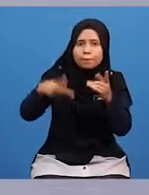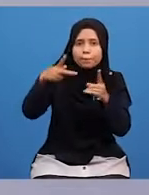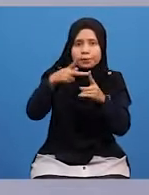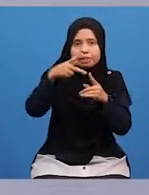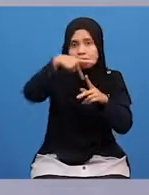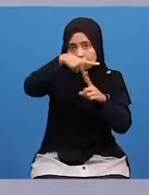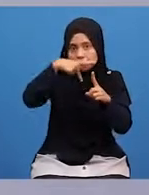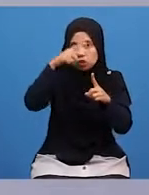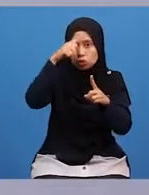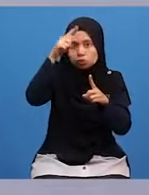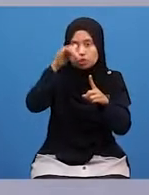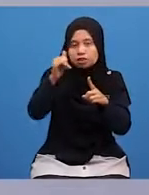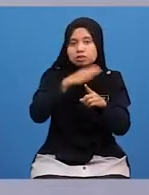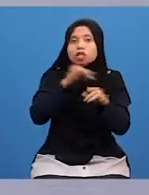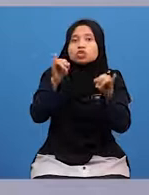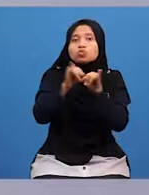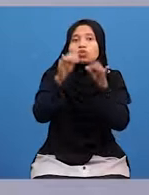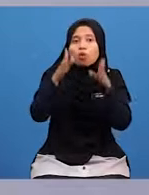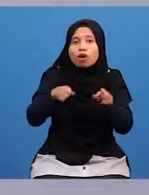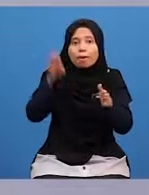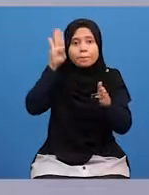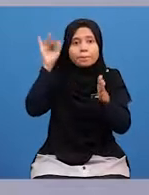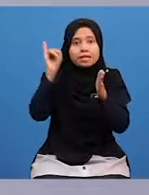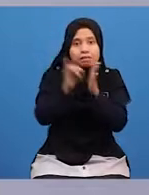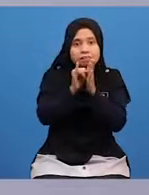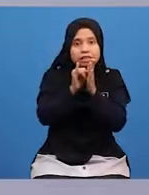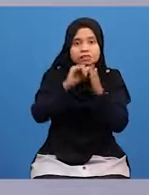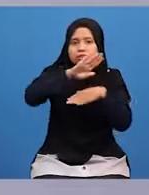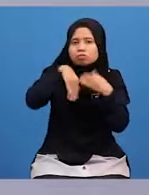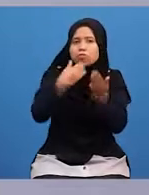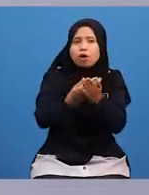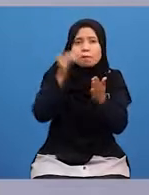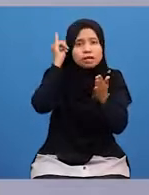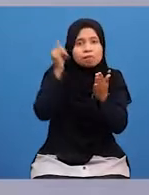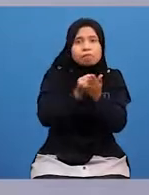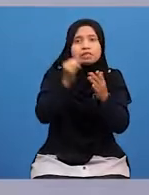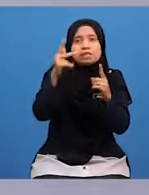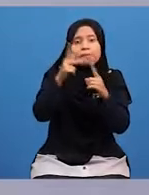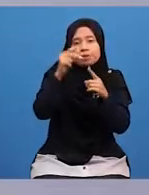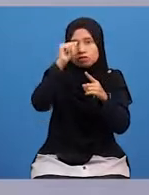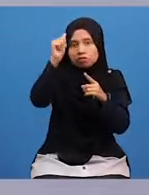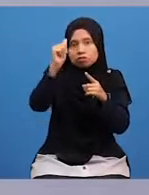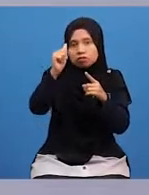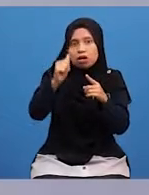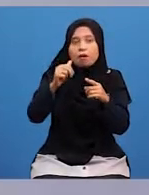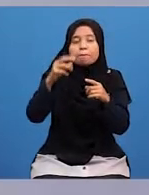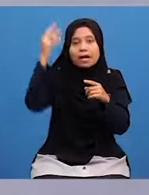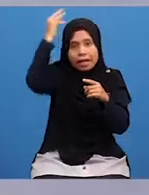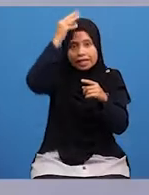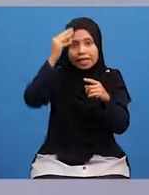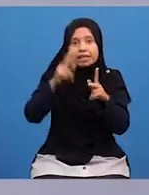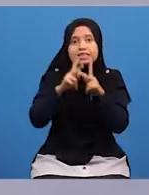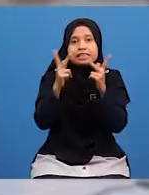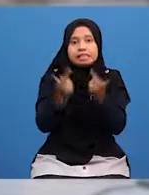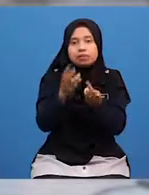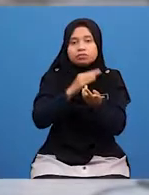Tuhannya dan juga orang yang beriman. Semuanya beriman kepada Allah, malaikatnya, kitabnya dan para